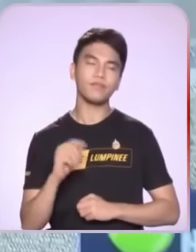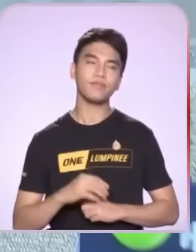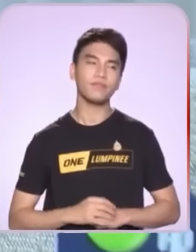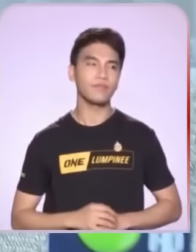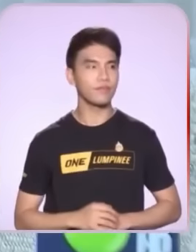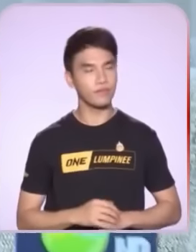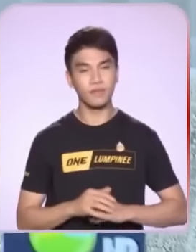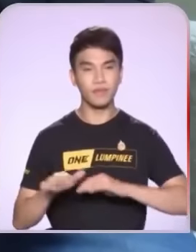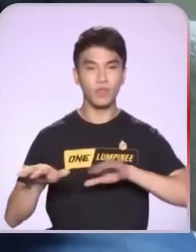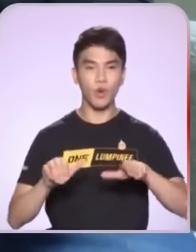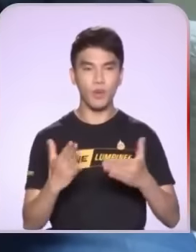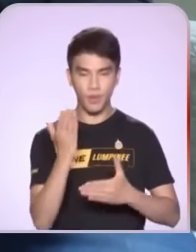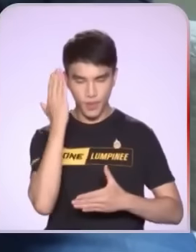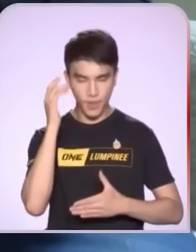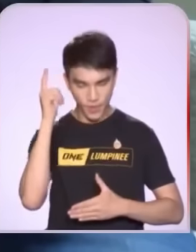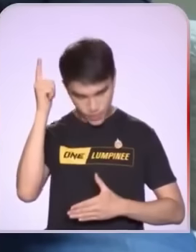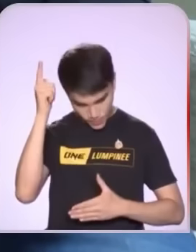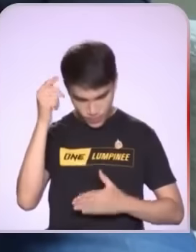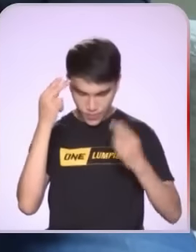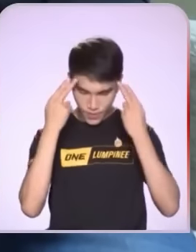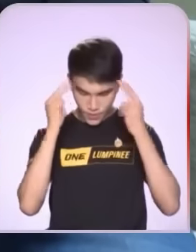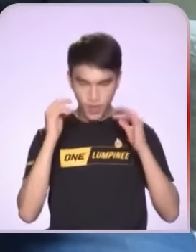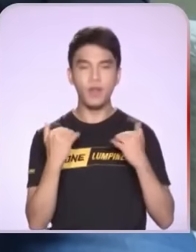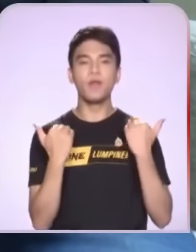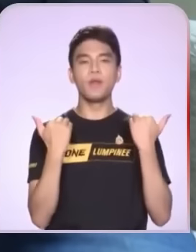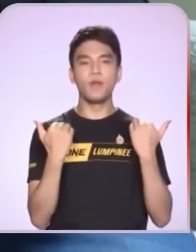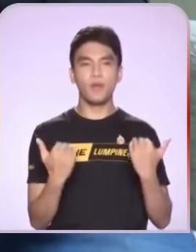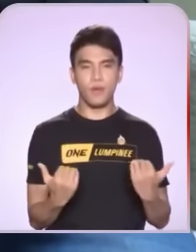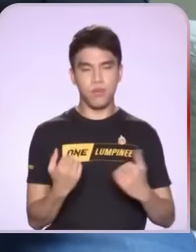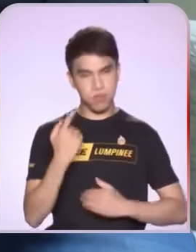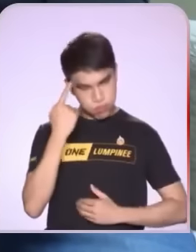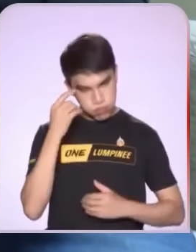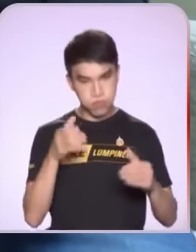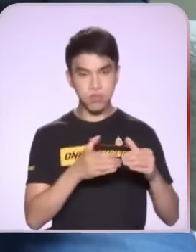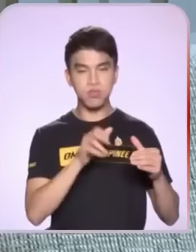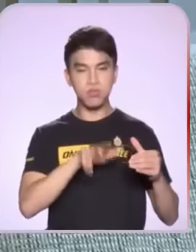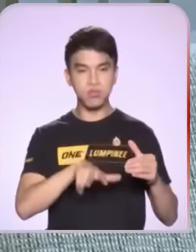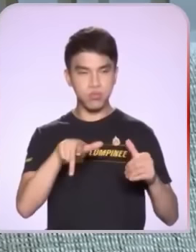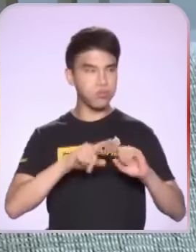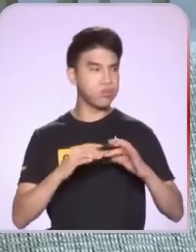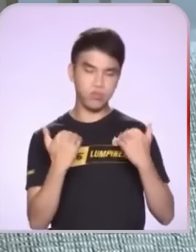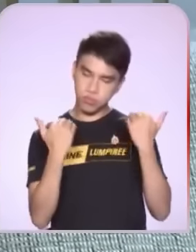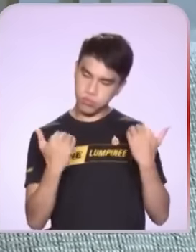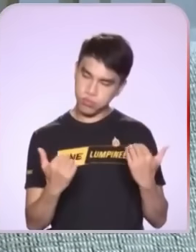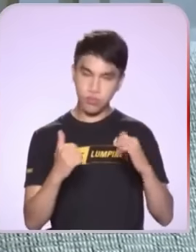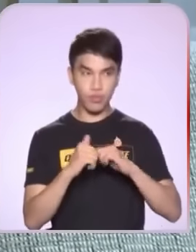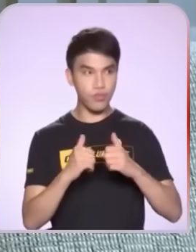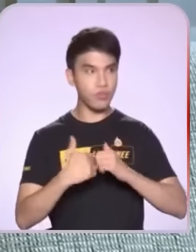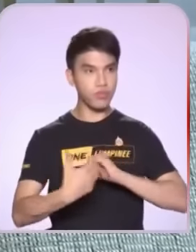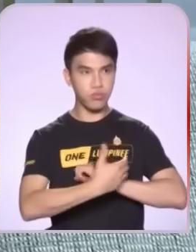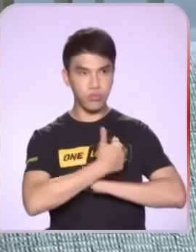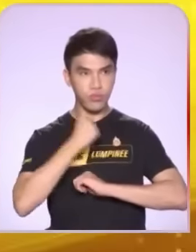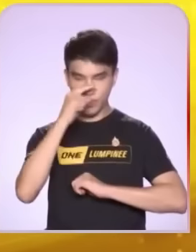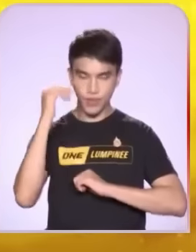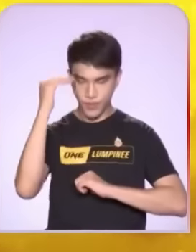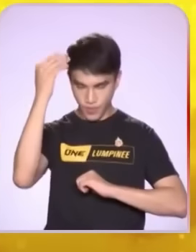น่ะความไม่พร้อมของของนางสาวแพรทองธาที่จะเป็นนายกในสมัยนี้ก็อยู่ในความคิดของพรรคเพื่อไทยแหละแต่ว่าพอมันเกิดอุบัติเหตุทางการเมืองกับนาย